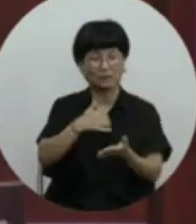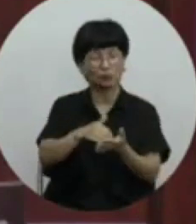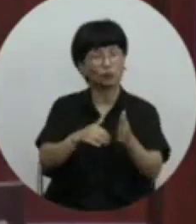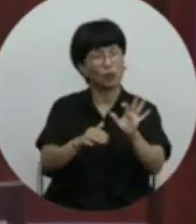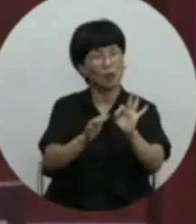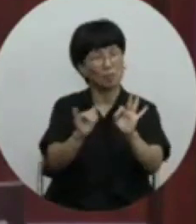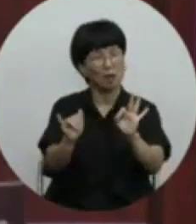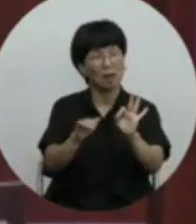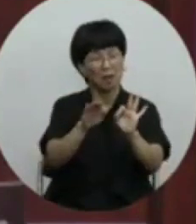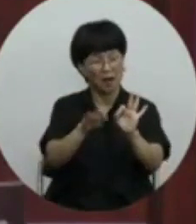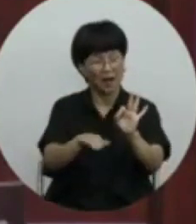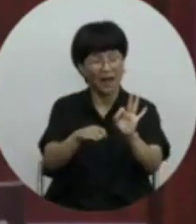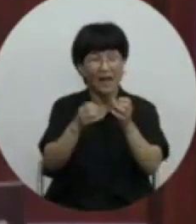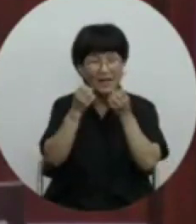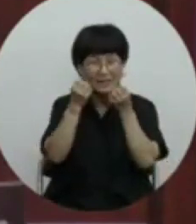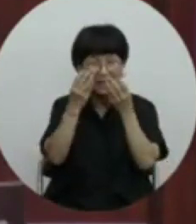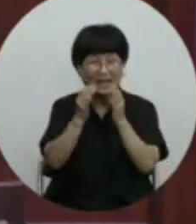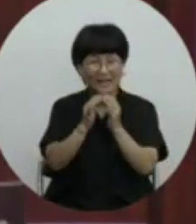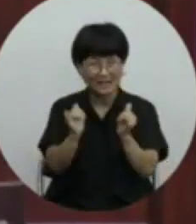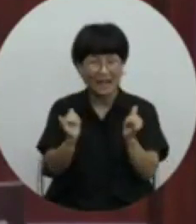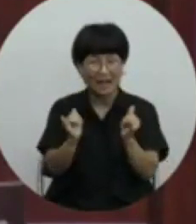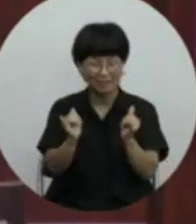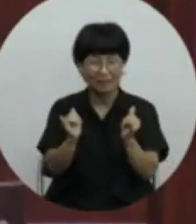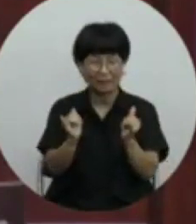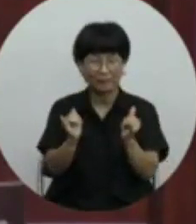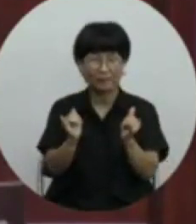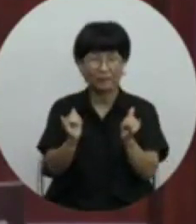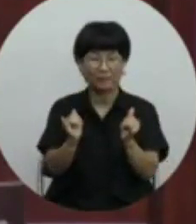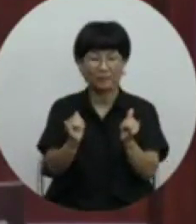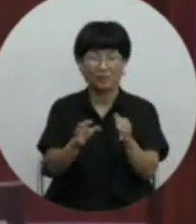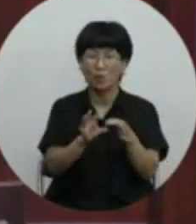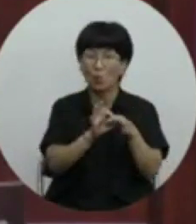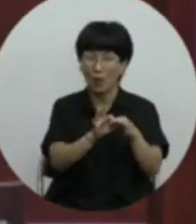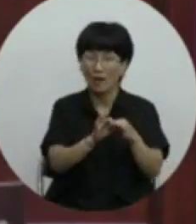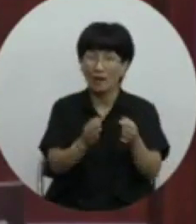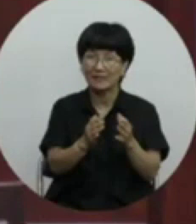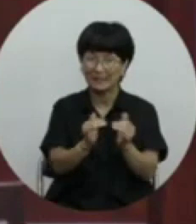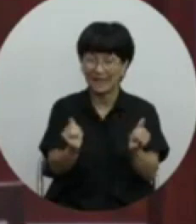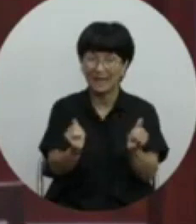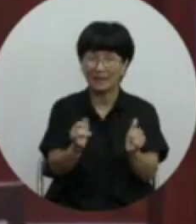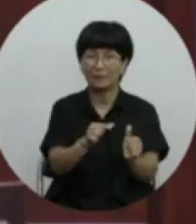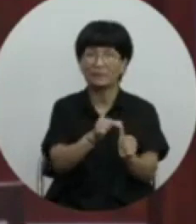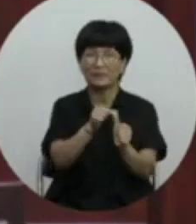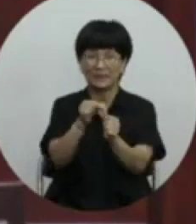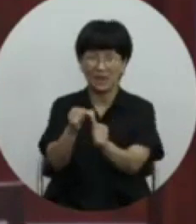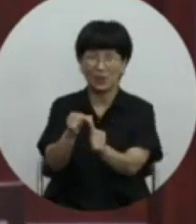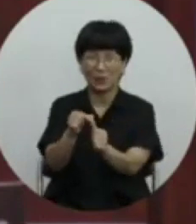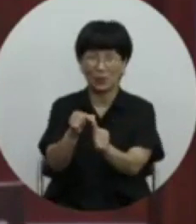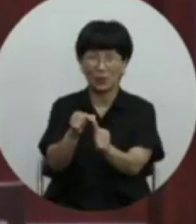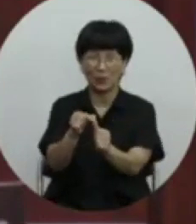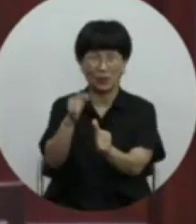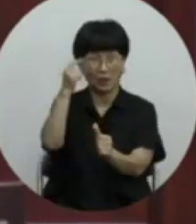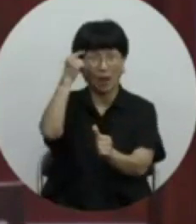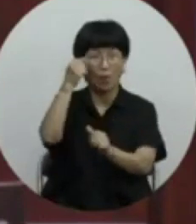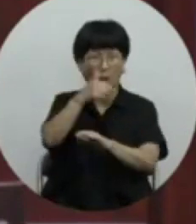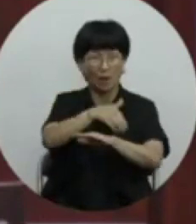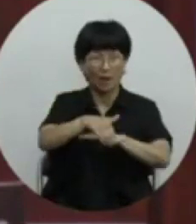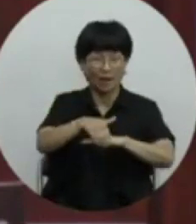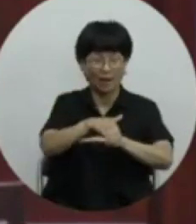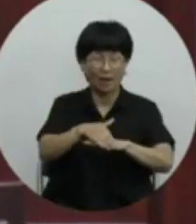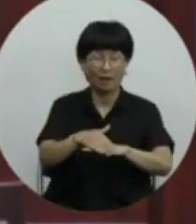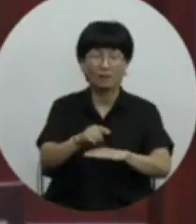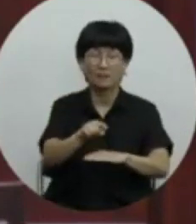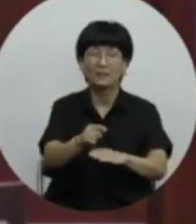이내에 신규 직원을 이제 도시개발사업과 관련된 직원을 채용할 그럴 계획인데, 이런